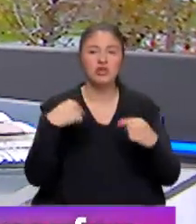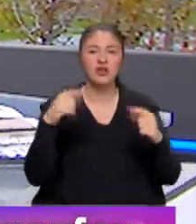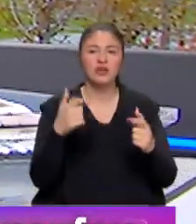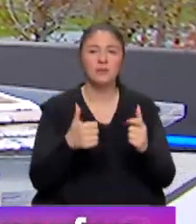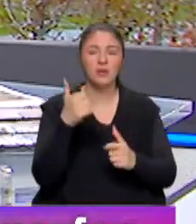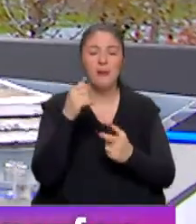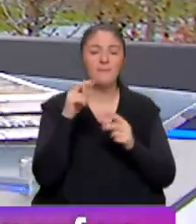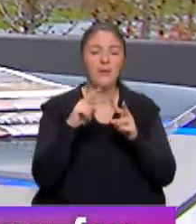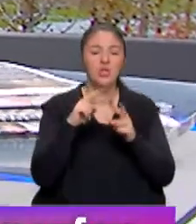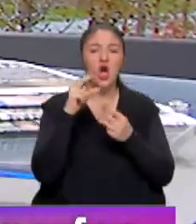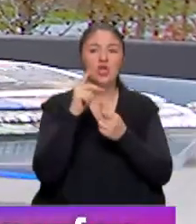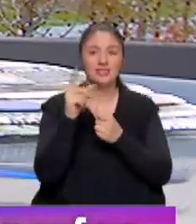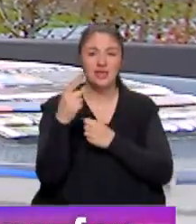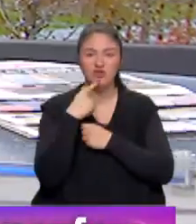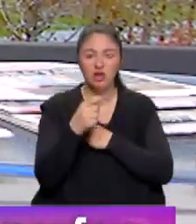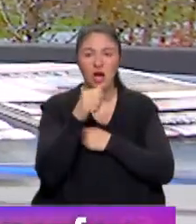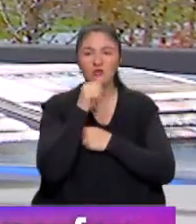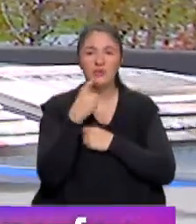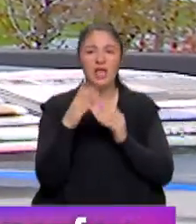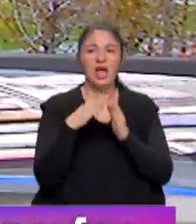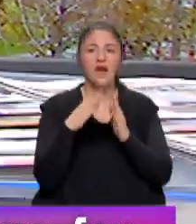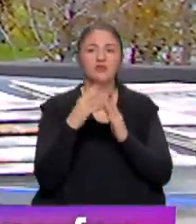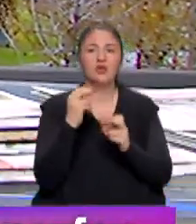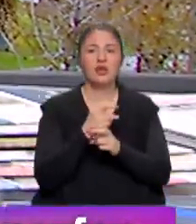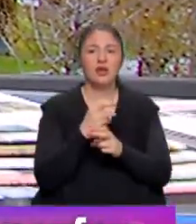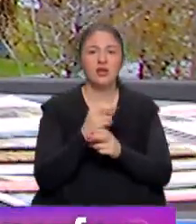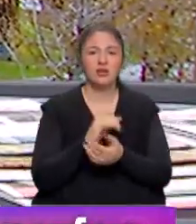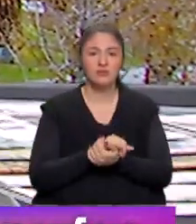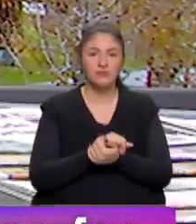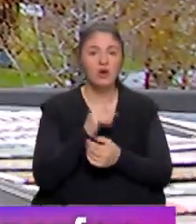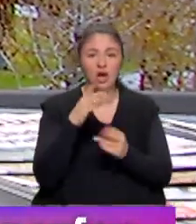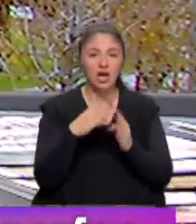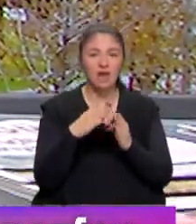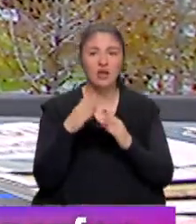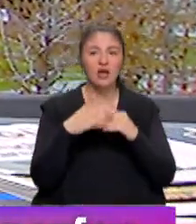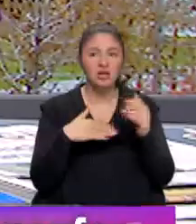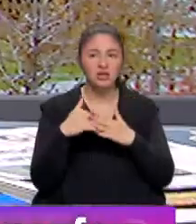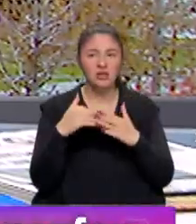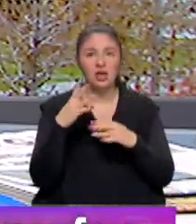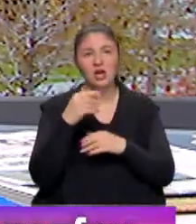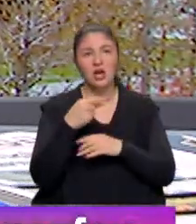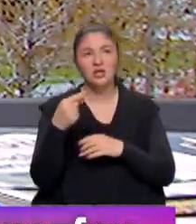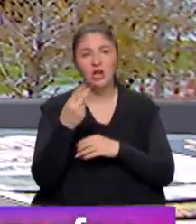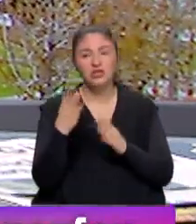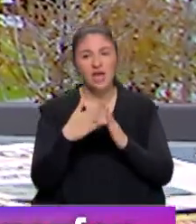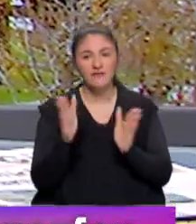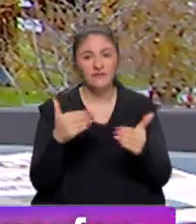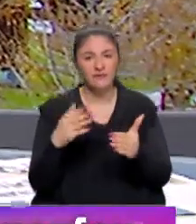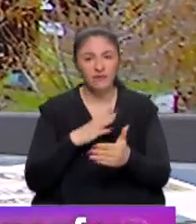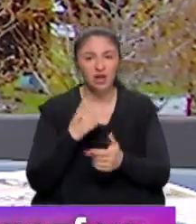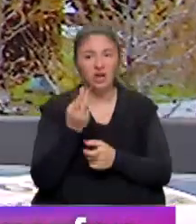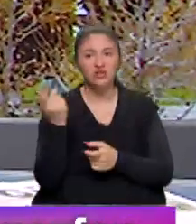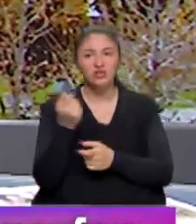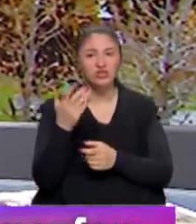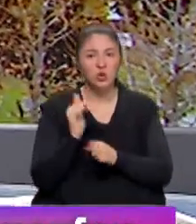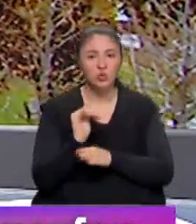Şehircilik Bakanı Mehmet Özaseki diyor ki 600 bin konut çok riskli. O konutların katı, her katta kaç daire var, ne kadar